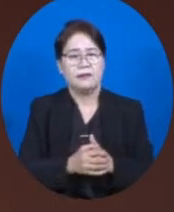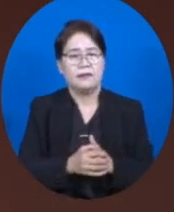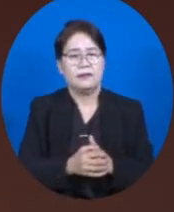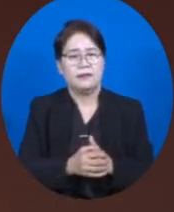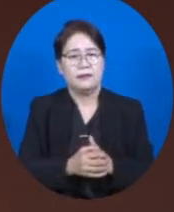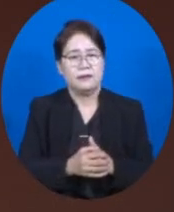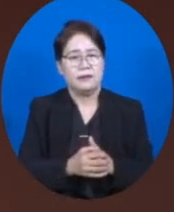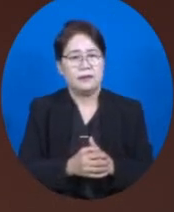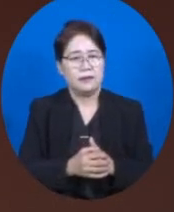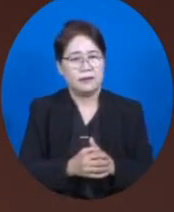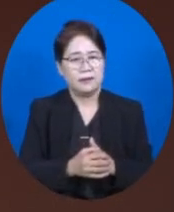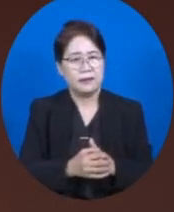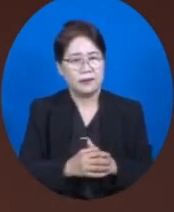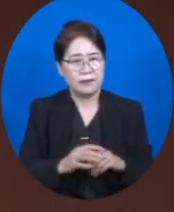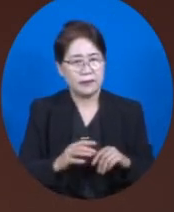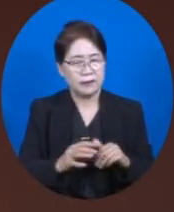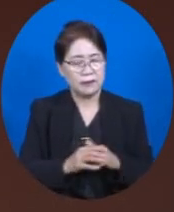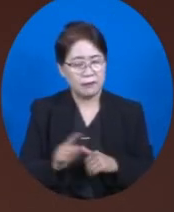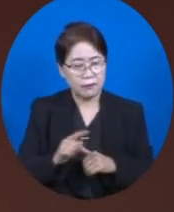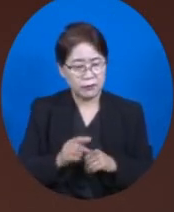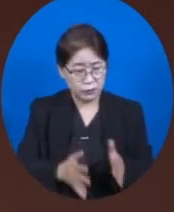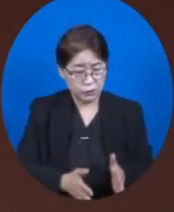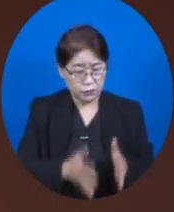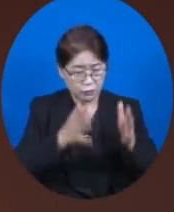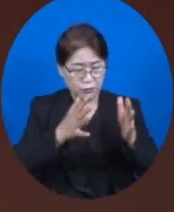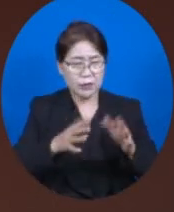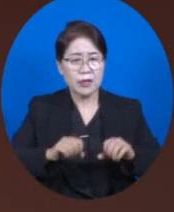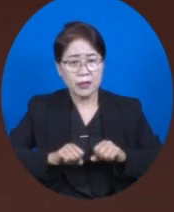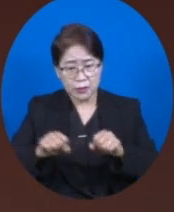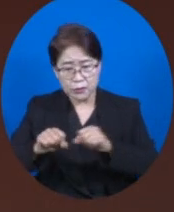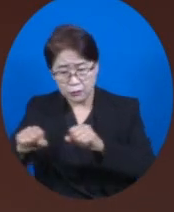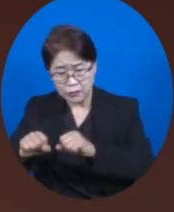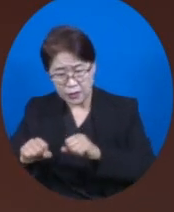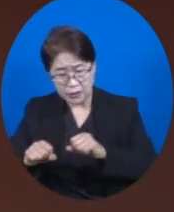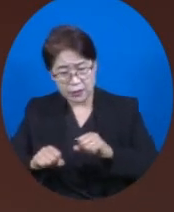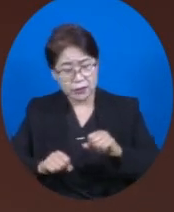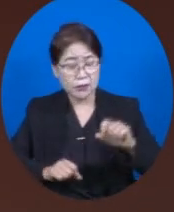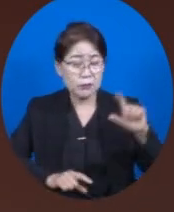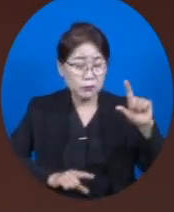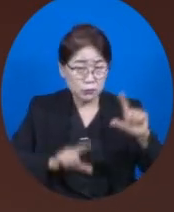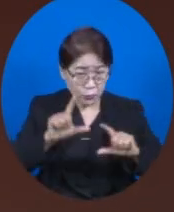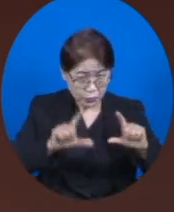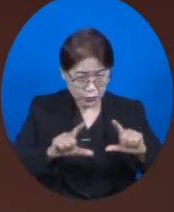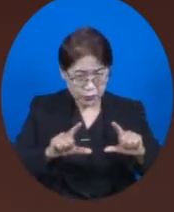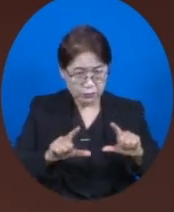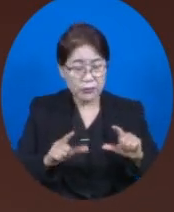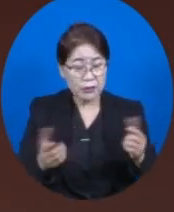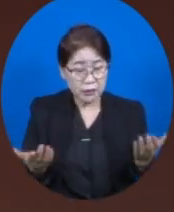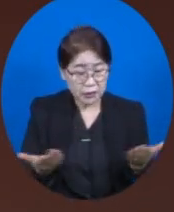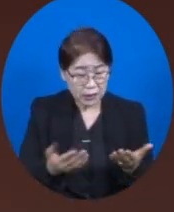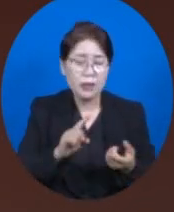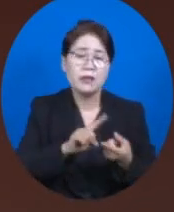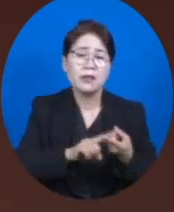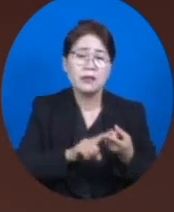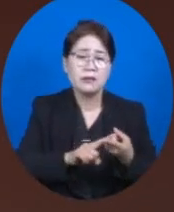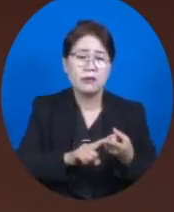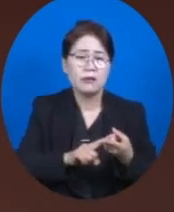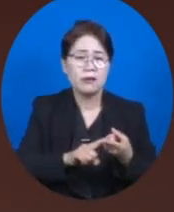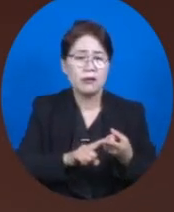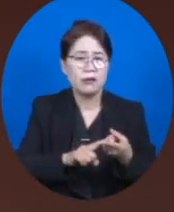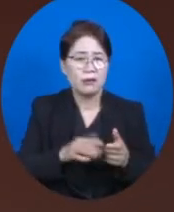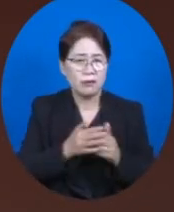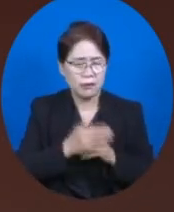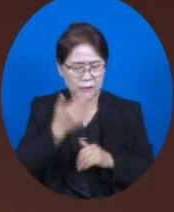아니면 어느 건물에서 청소를 하고 있는 그 일이 아니면